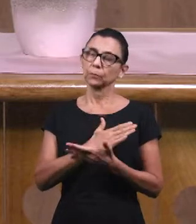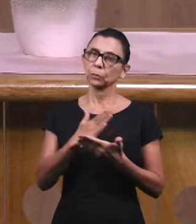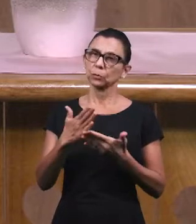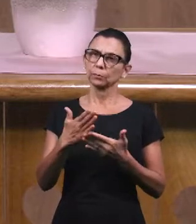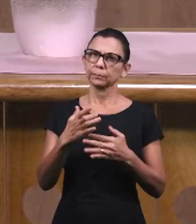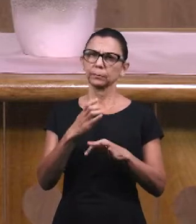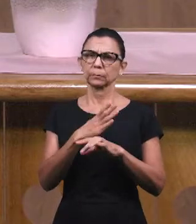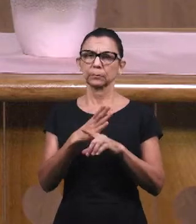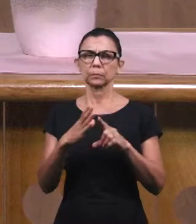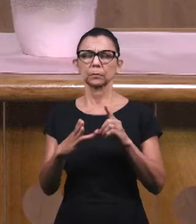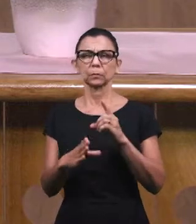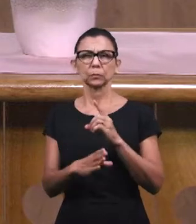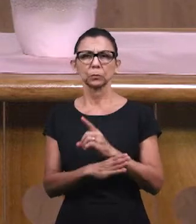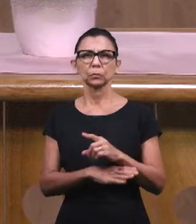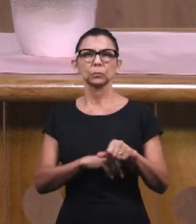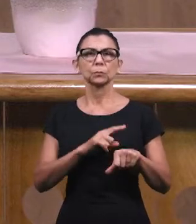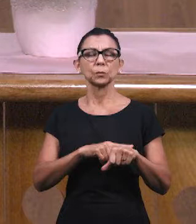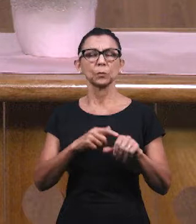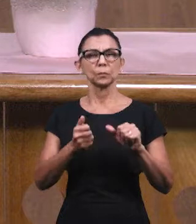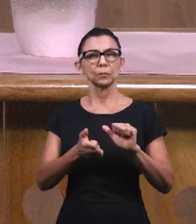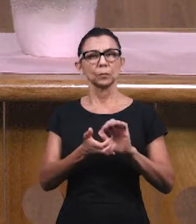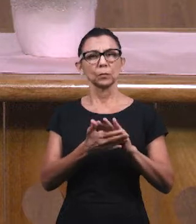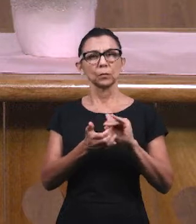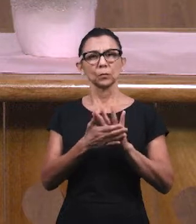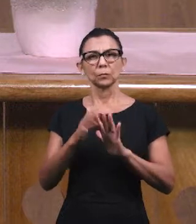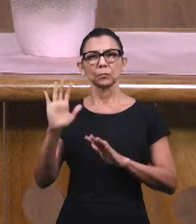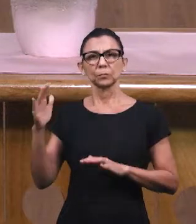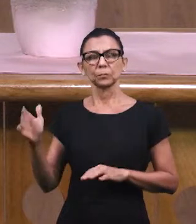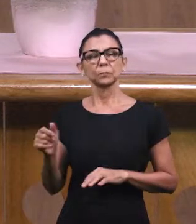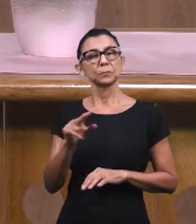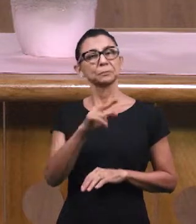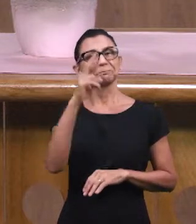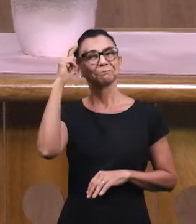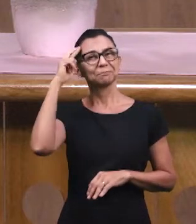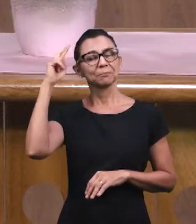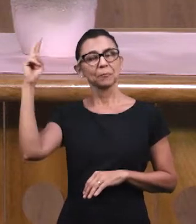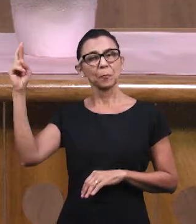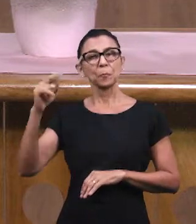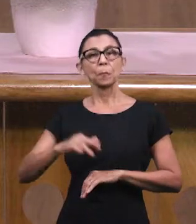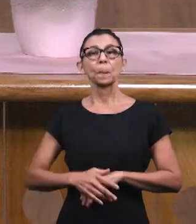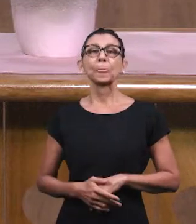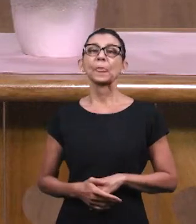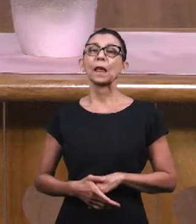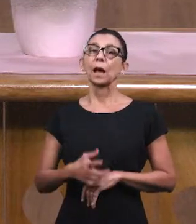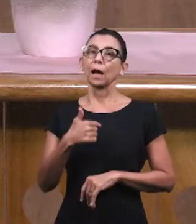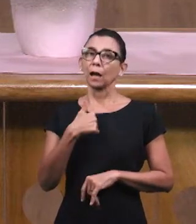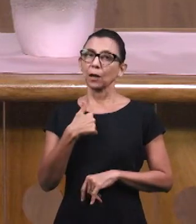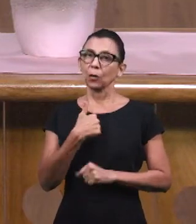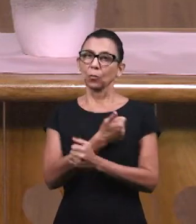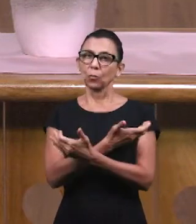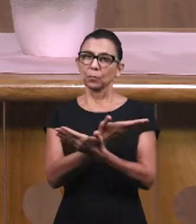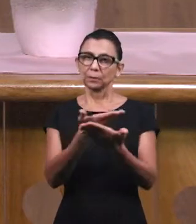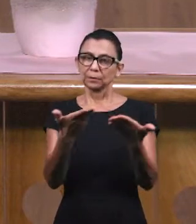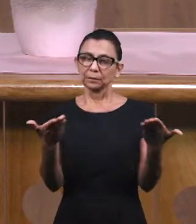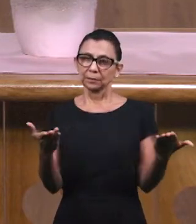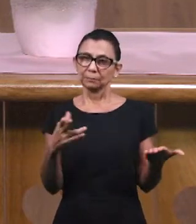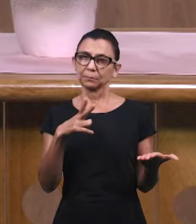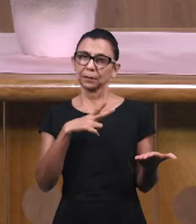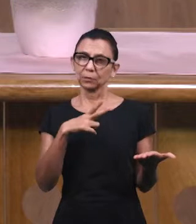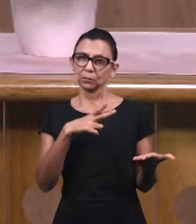culte, nous commençons ce moment de louange et adoration au nom du Seigneur. Et je veux saluer de manière